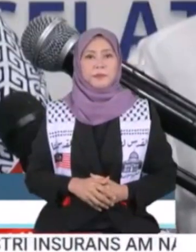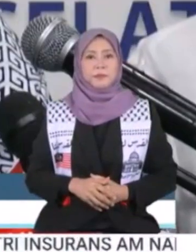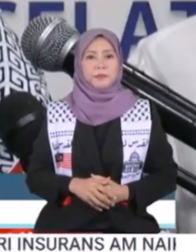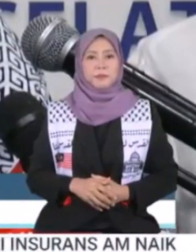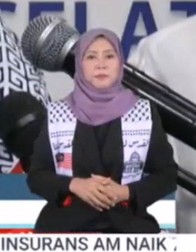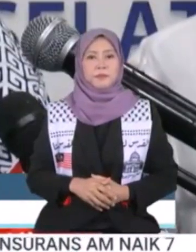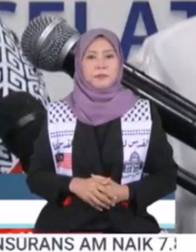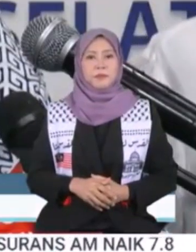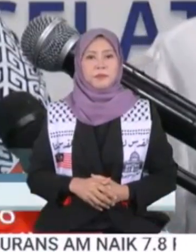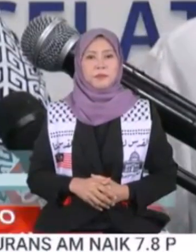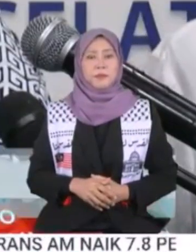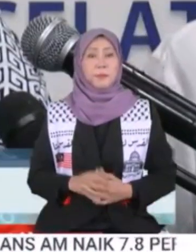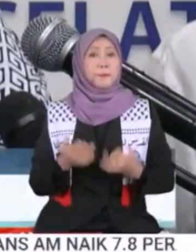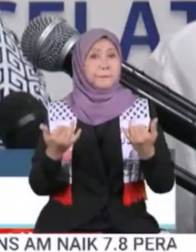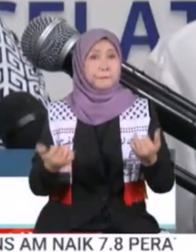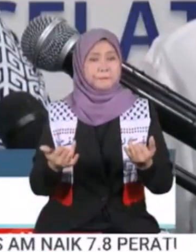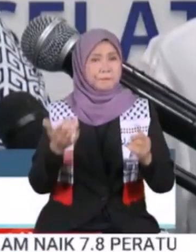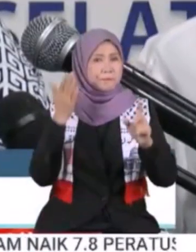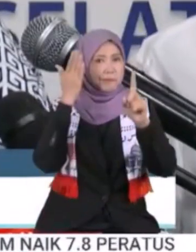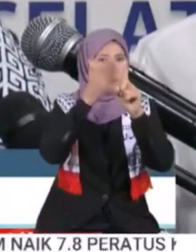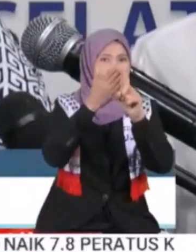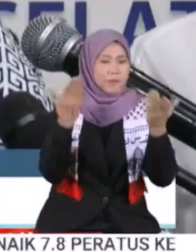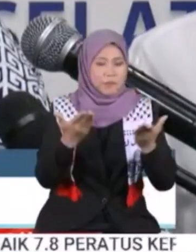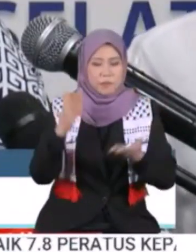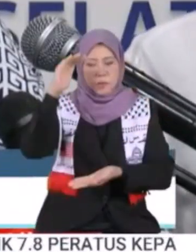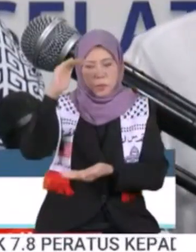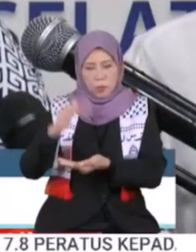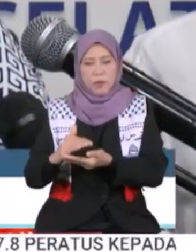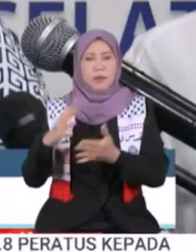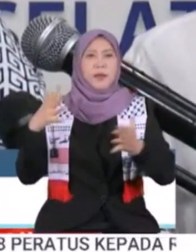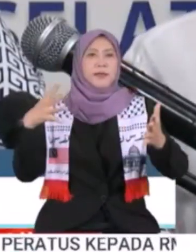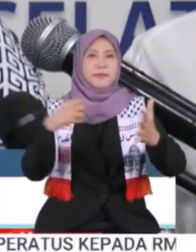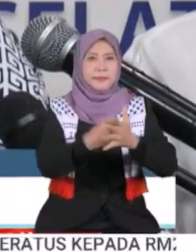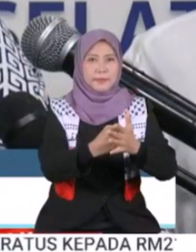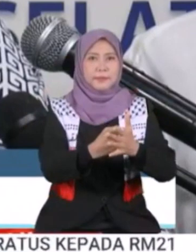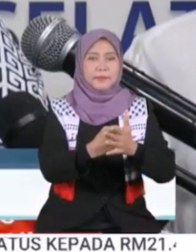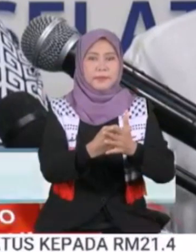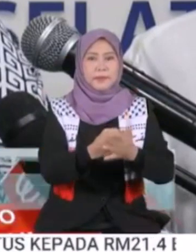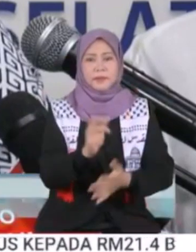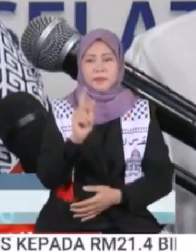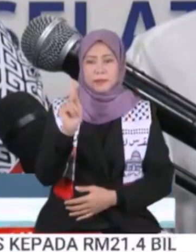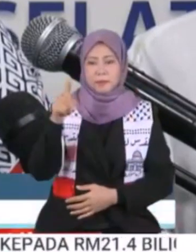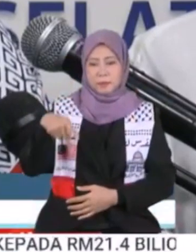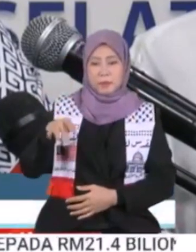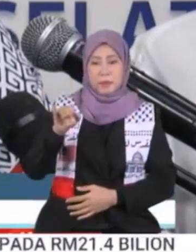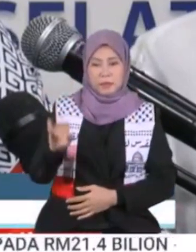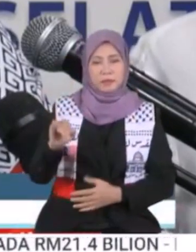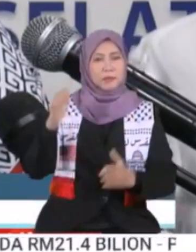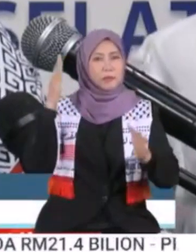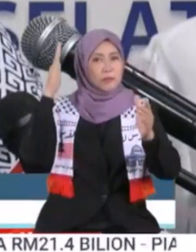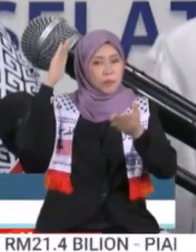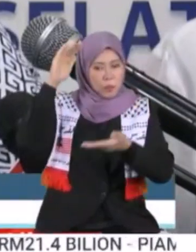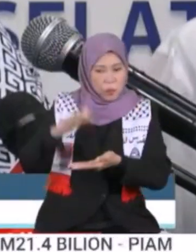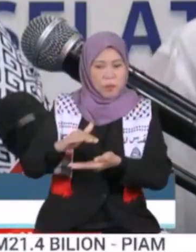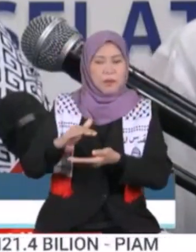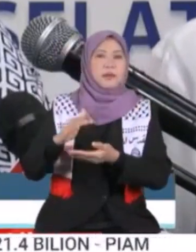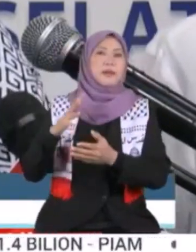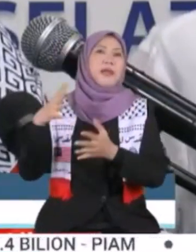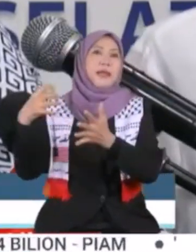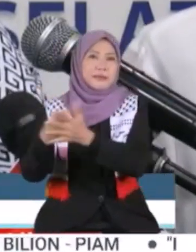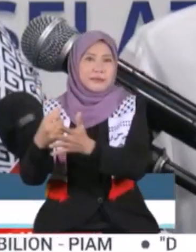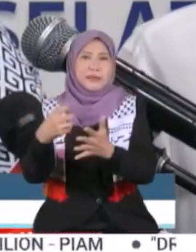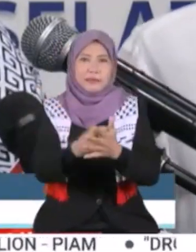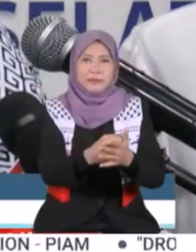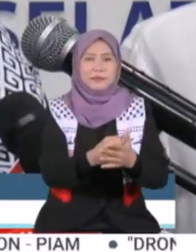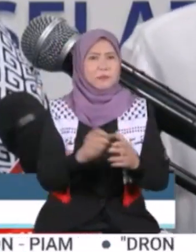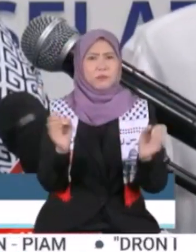Prinsip kita ialah mengurangkan kemalangan. KPI kita ialah mengurangkan kemalangan jalan raya, bukannya mengeluarkan saman.